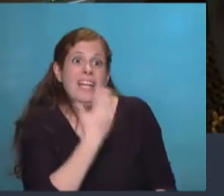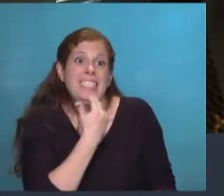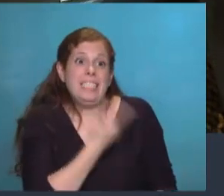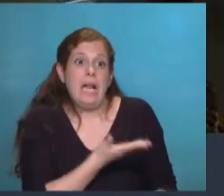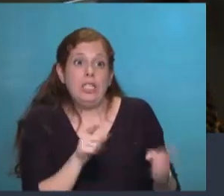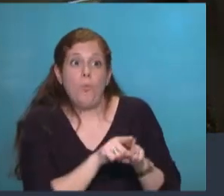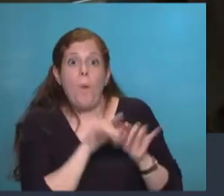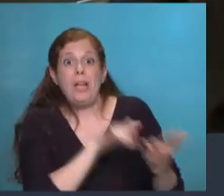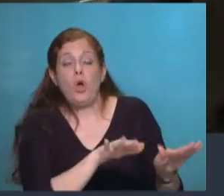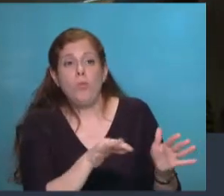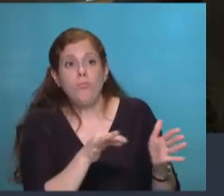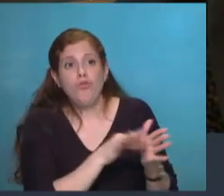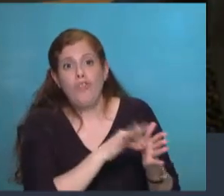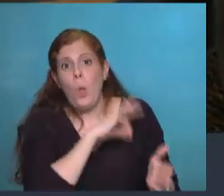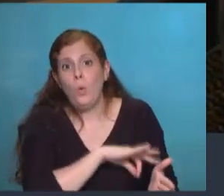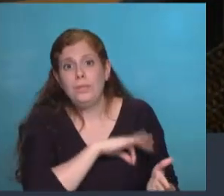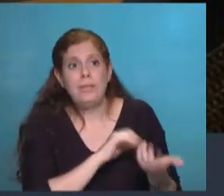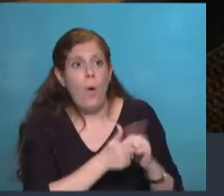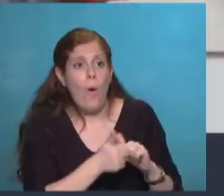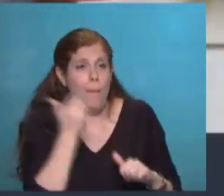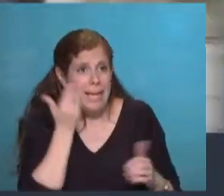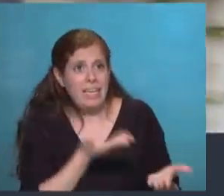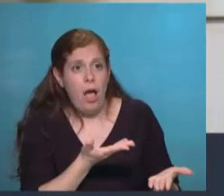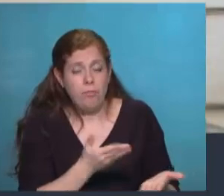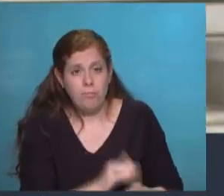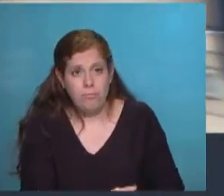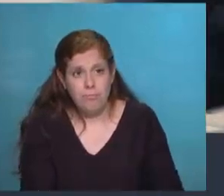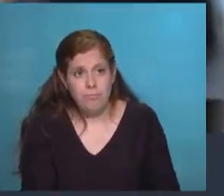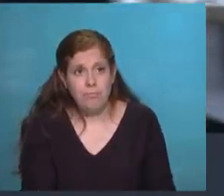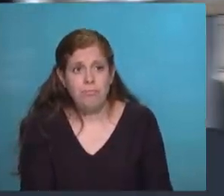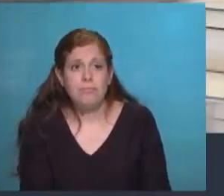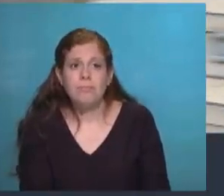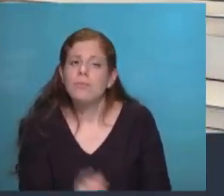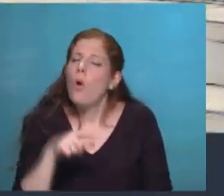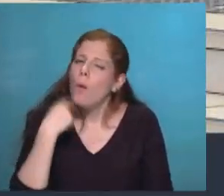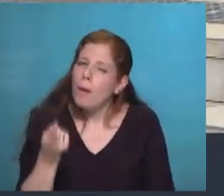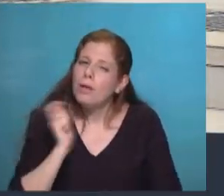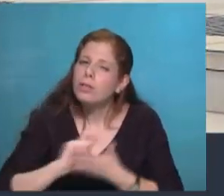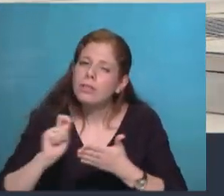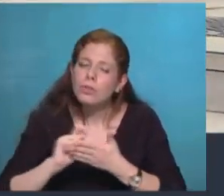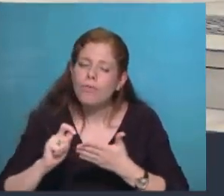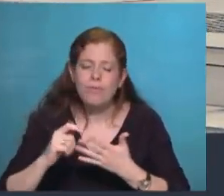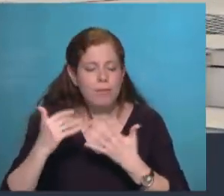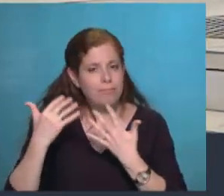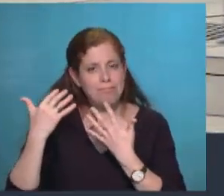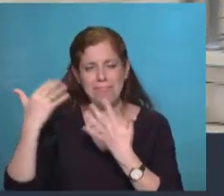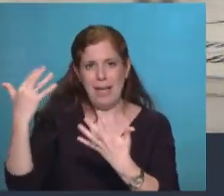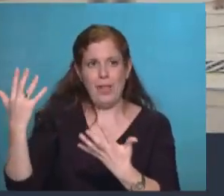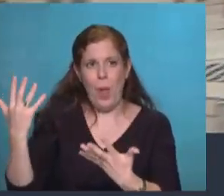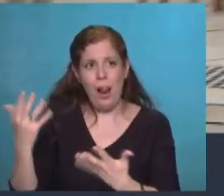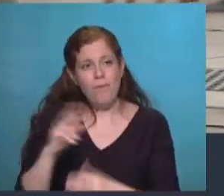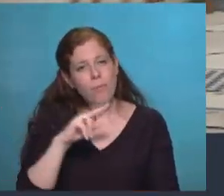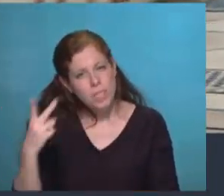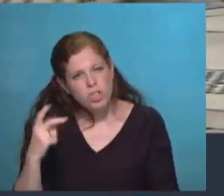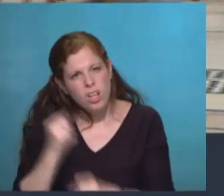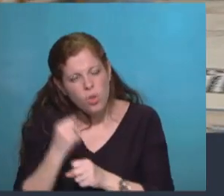כמו מיליון, בשביל רוסיה או אמריקה. אומרים לך שאתה סופר גדול, ומצד שני אתה